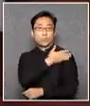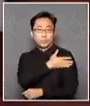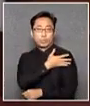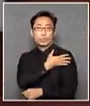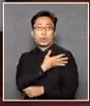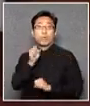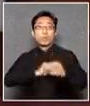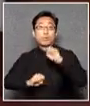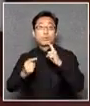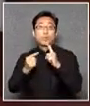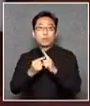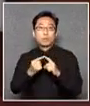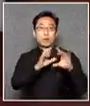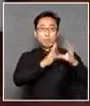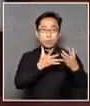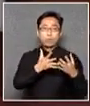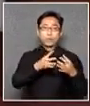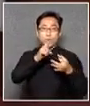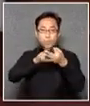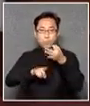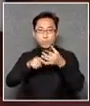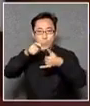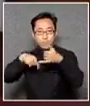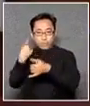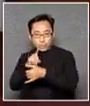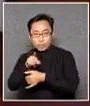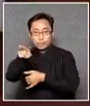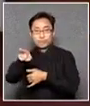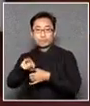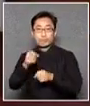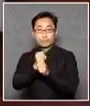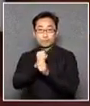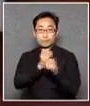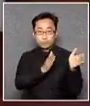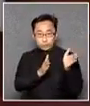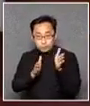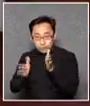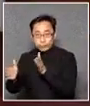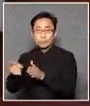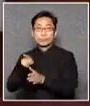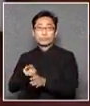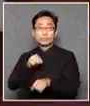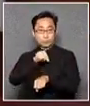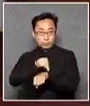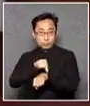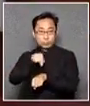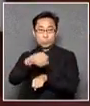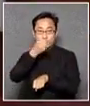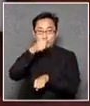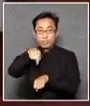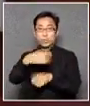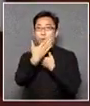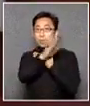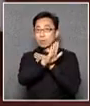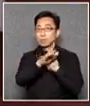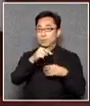的人，無論屬何國籍或公民身份，如在執行公務或本意是執行公務時，在香港或其他